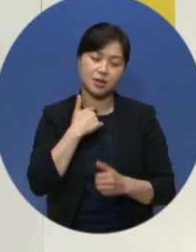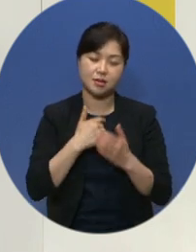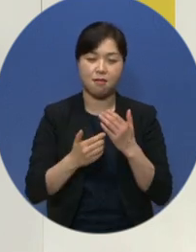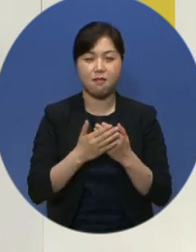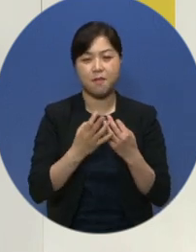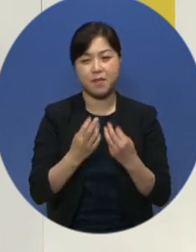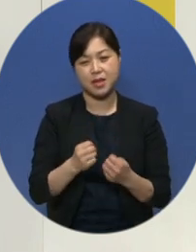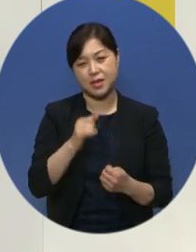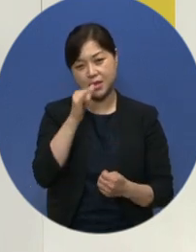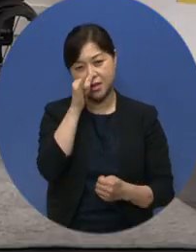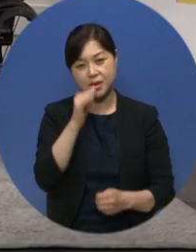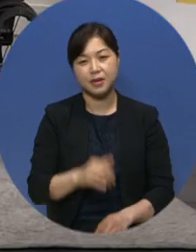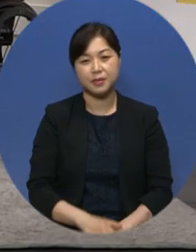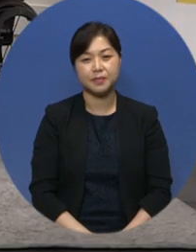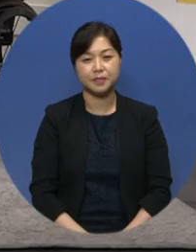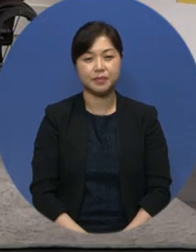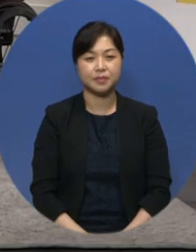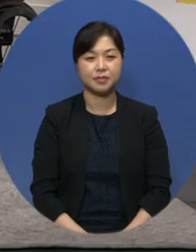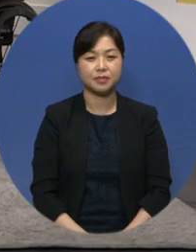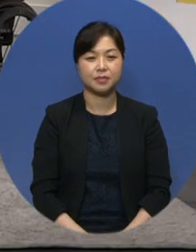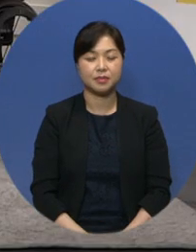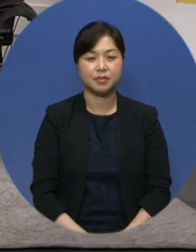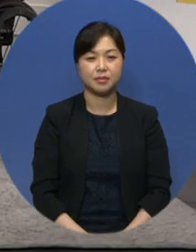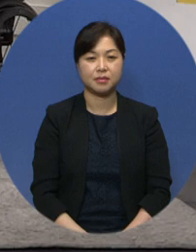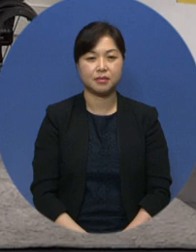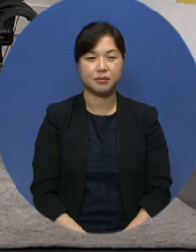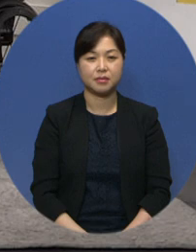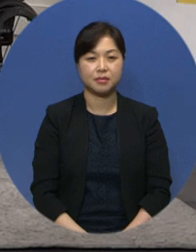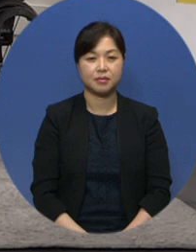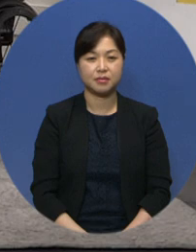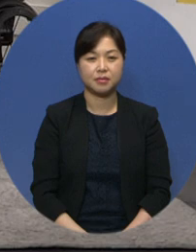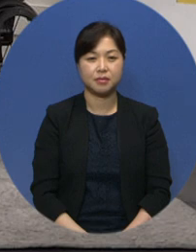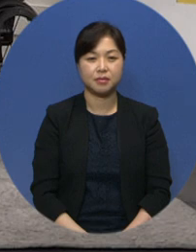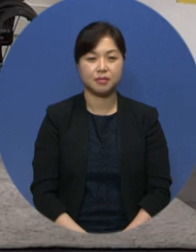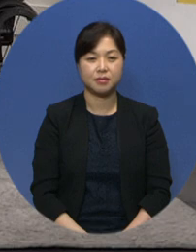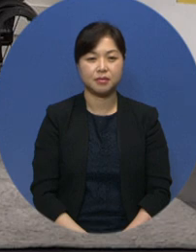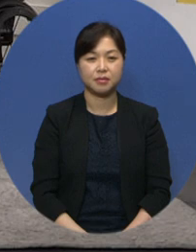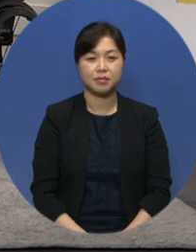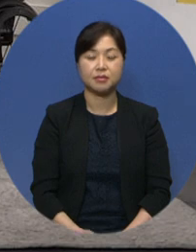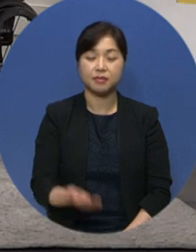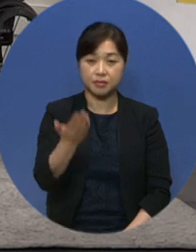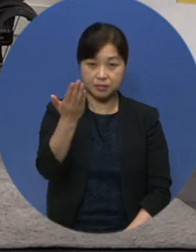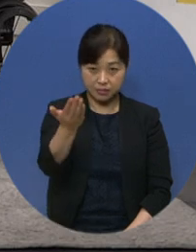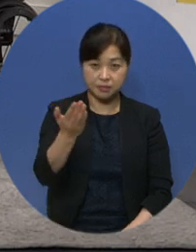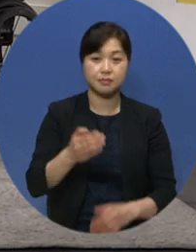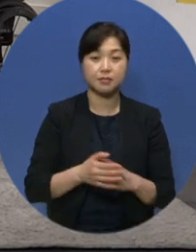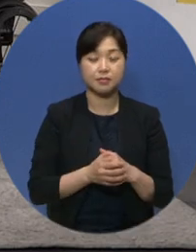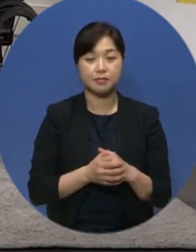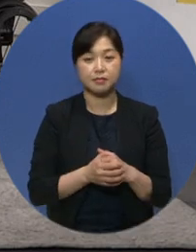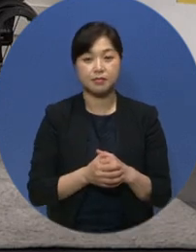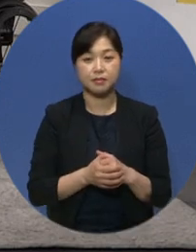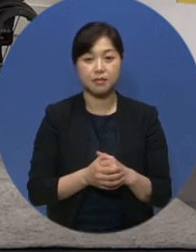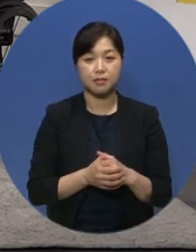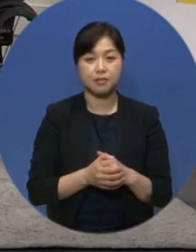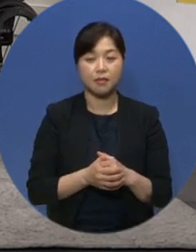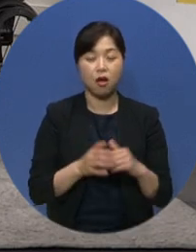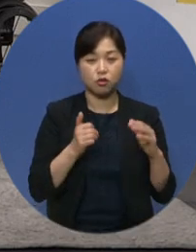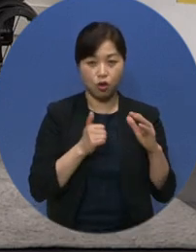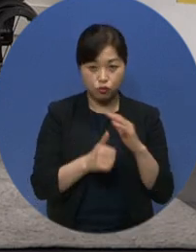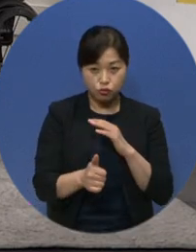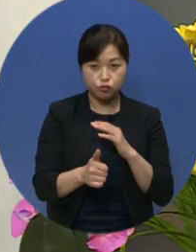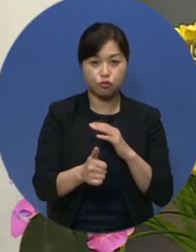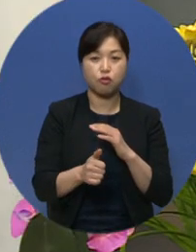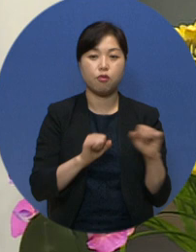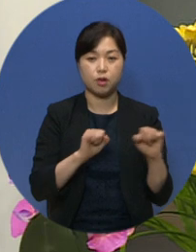있었죠 4 이며 회장께서 이제 손수 생 화 1 20 년 하시고